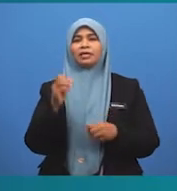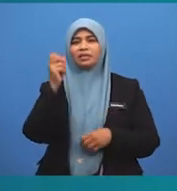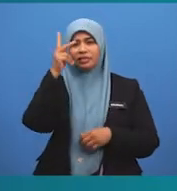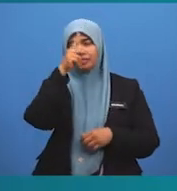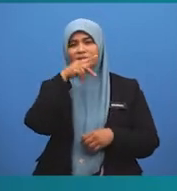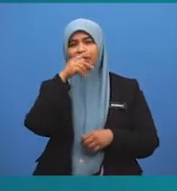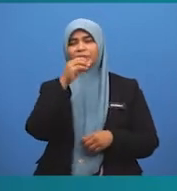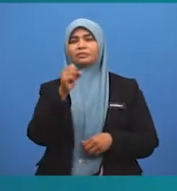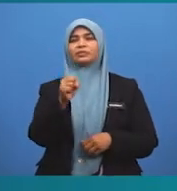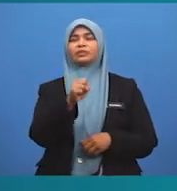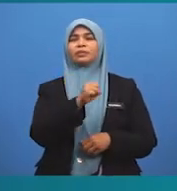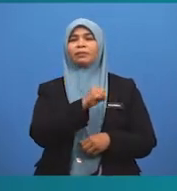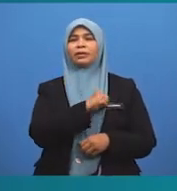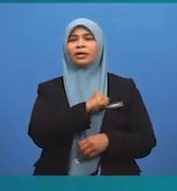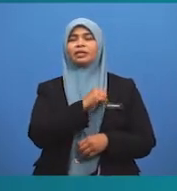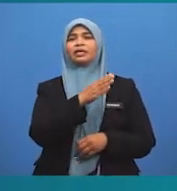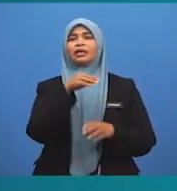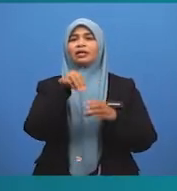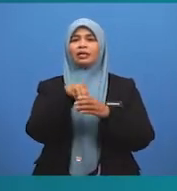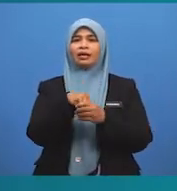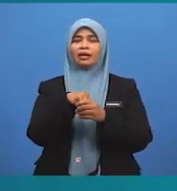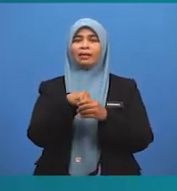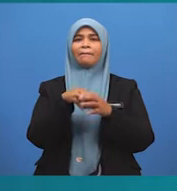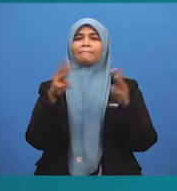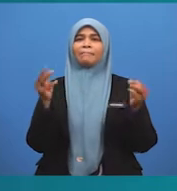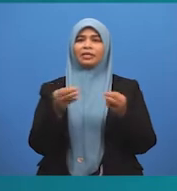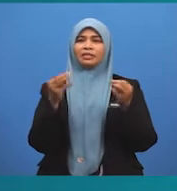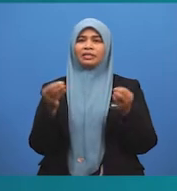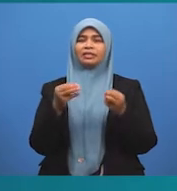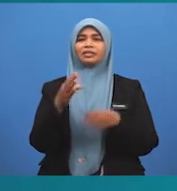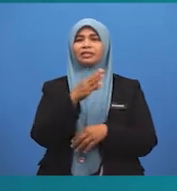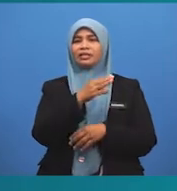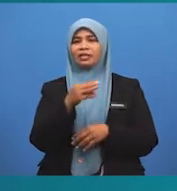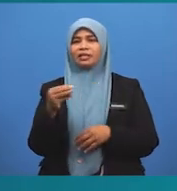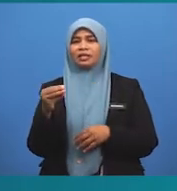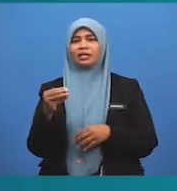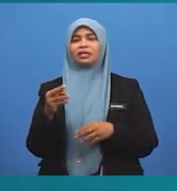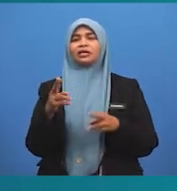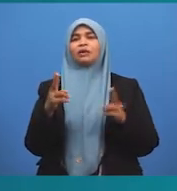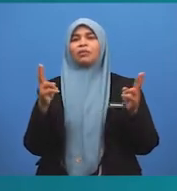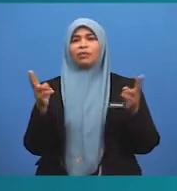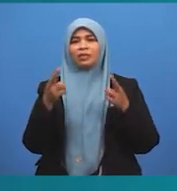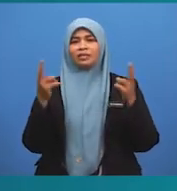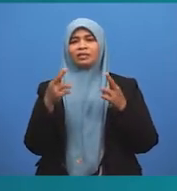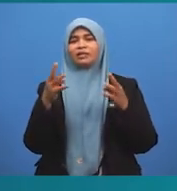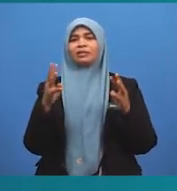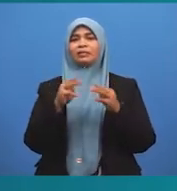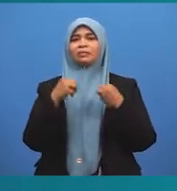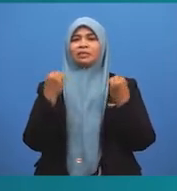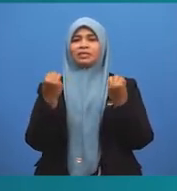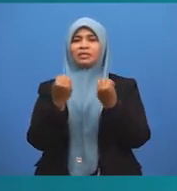sikap bersopan dalam majlis dan upacara